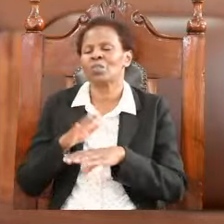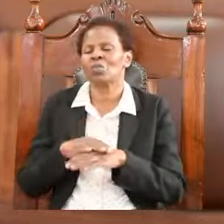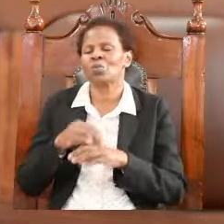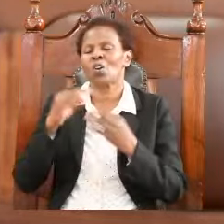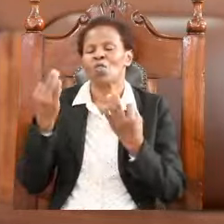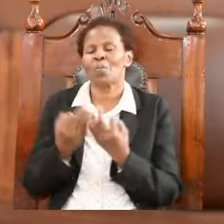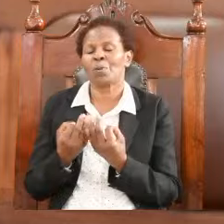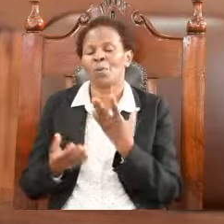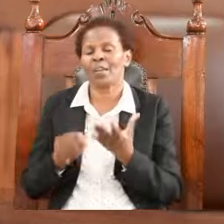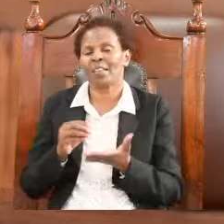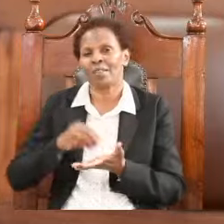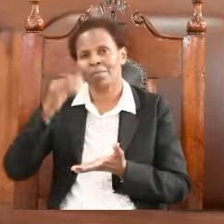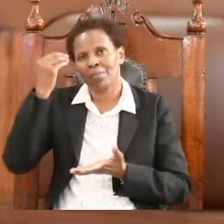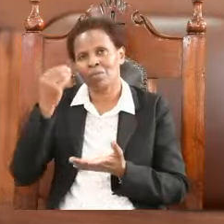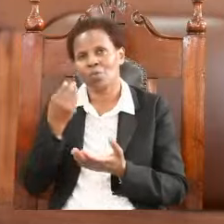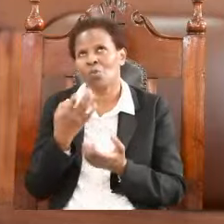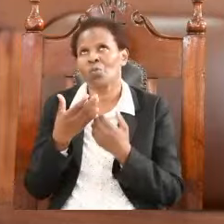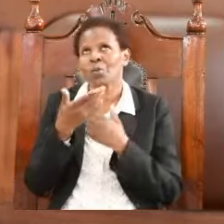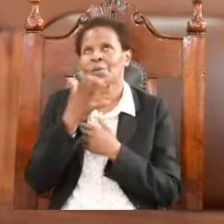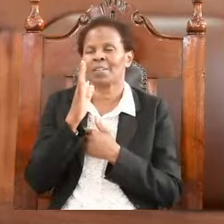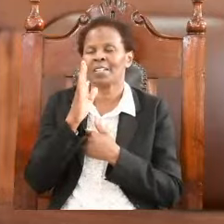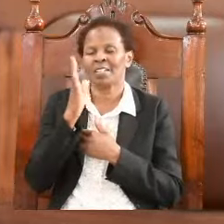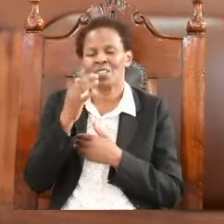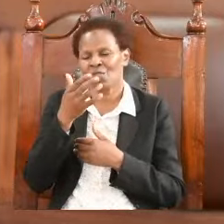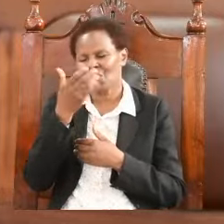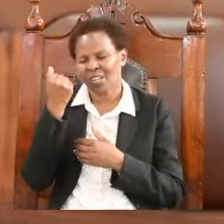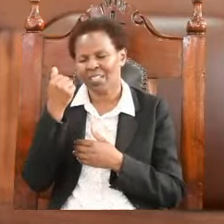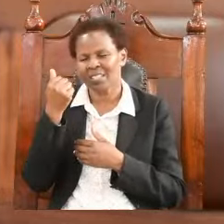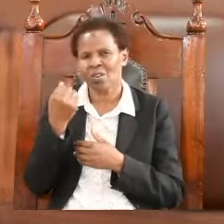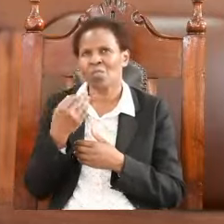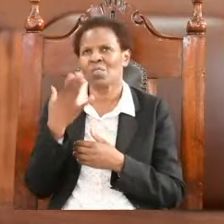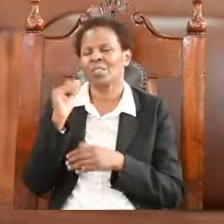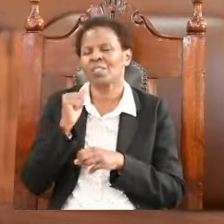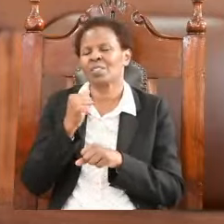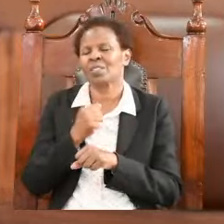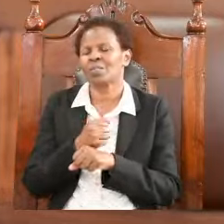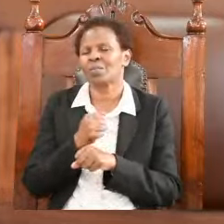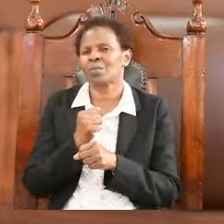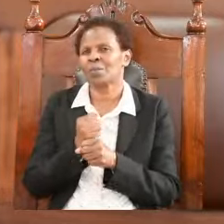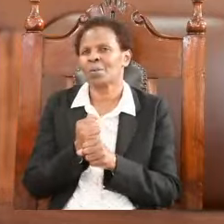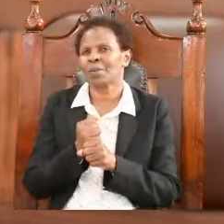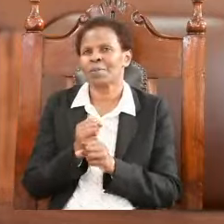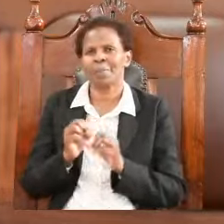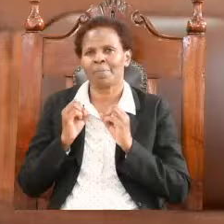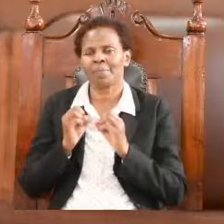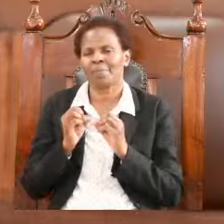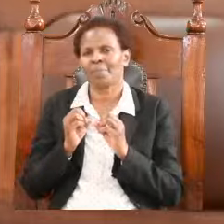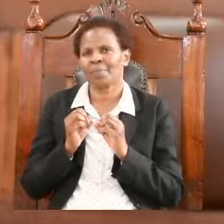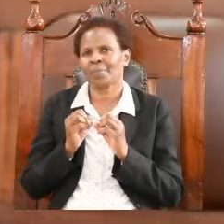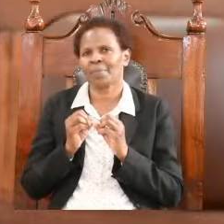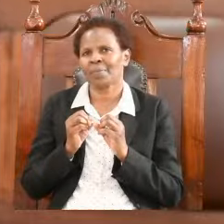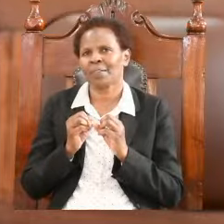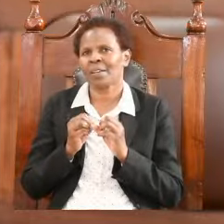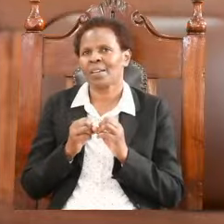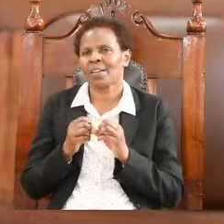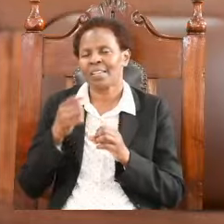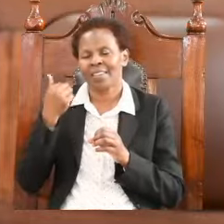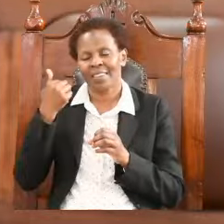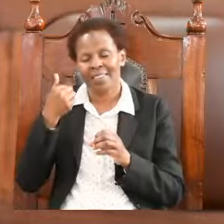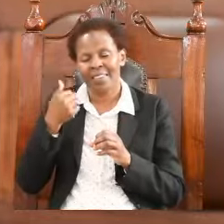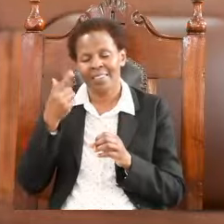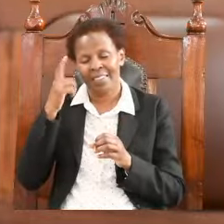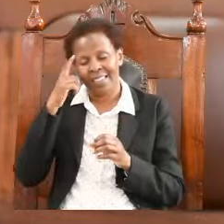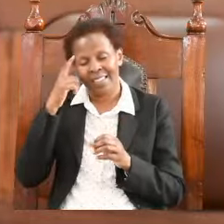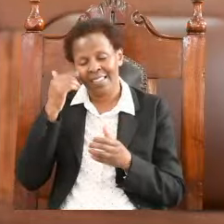guohoro wa gai. Nekio atarari ganirone mawe koma gai ona refurori wakuraya. Na geshiri yodoshio na